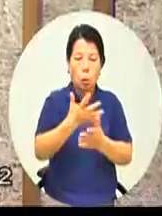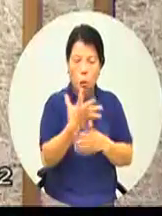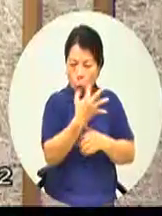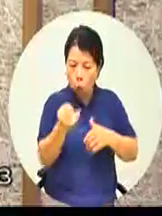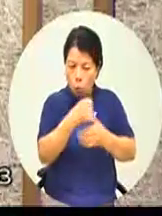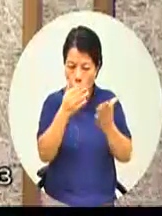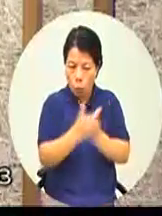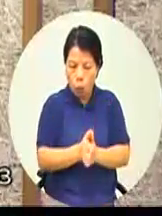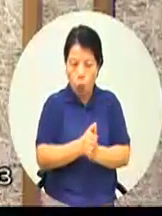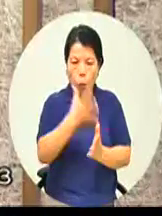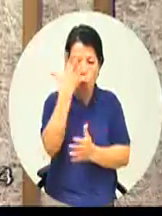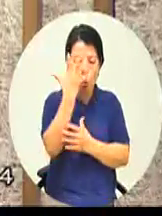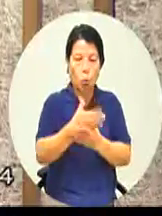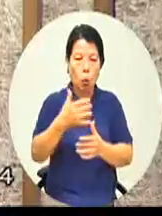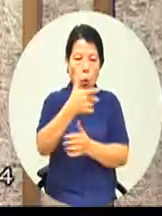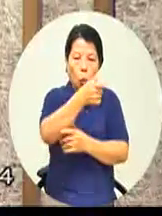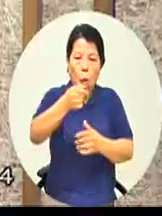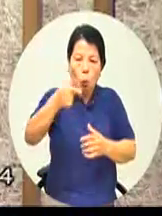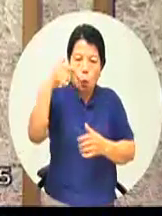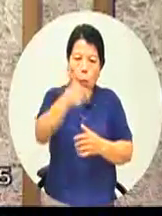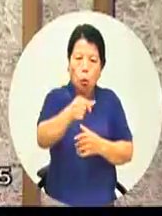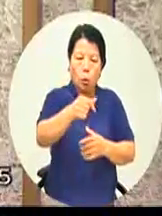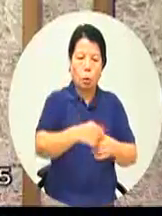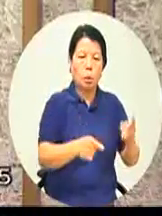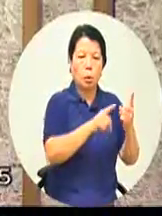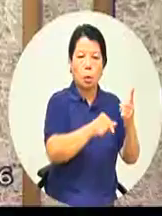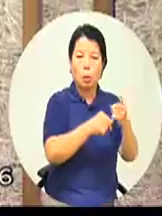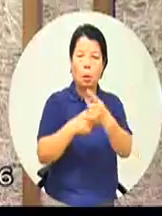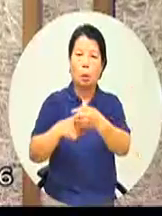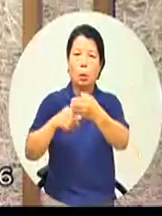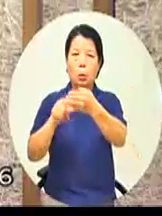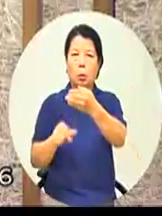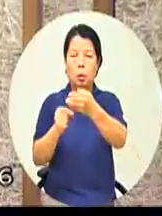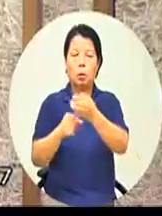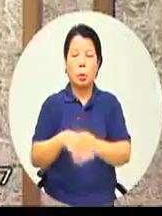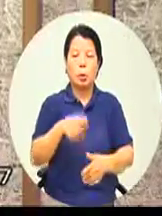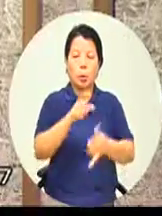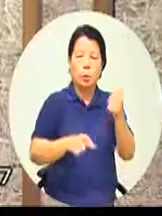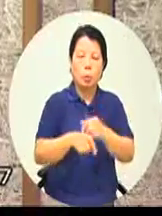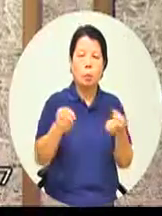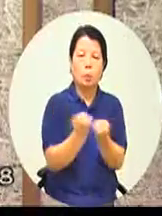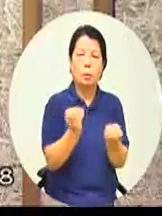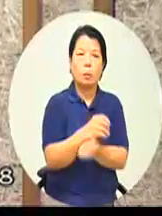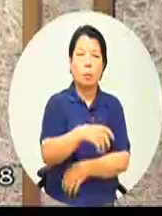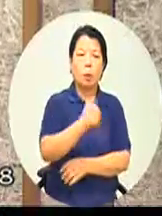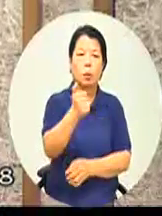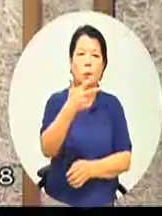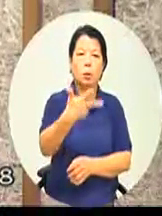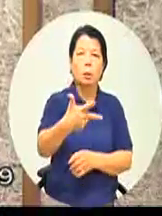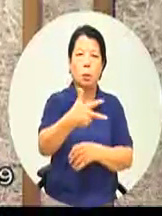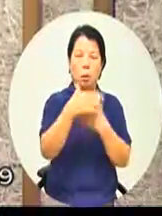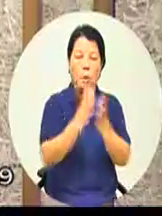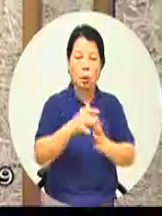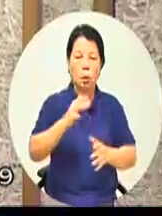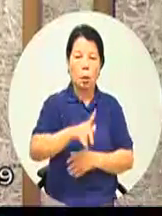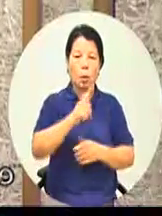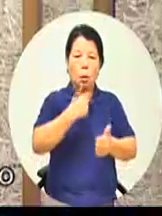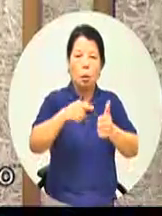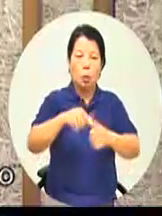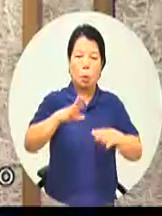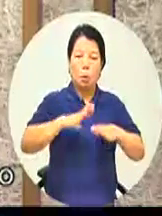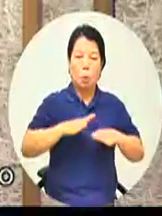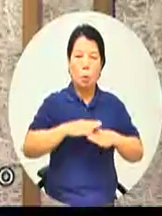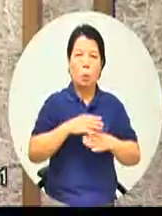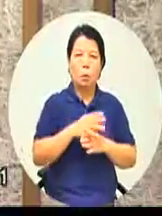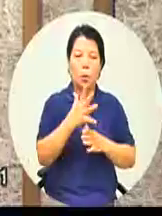下降是。今年一到九月，案例只有57件。那教官在学校里面跟校